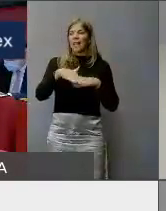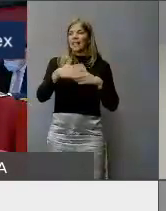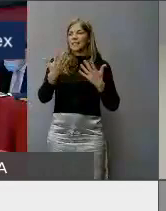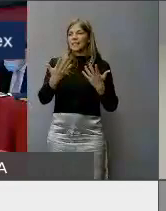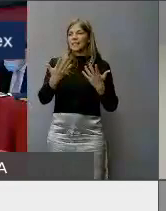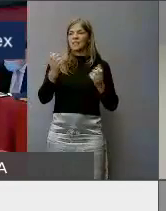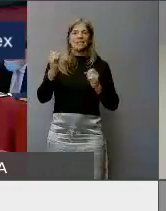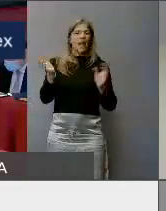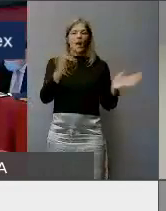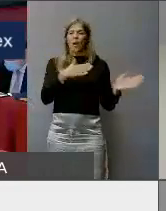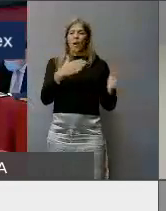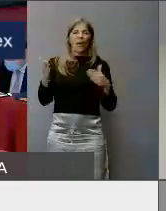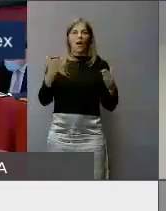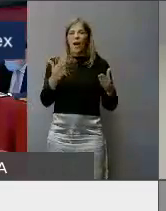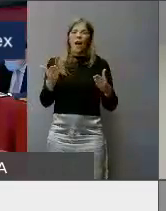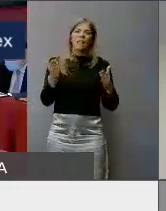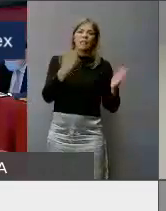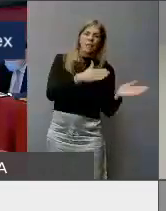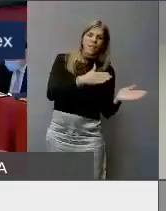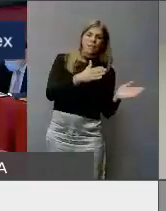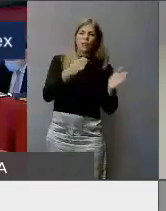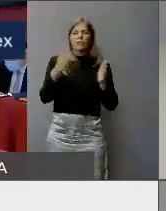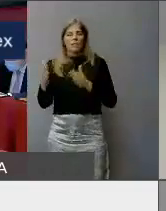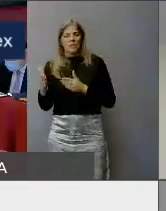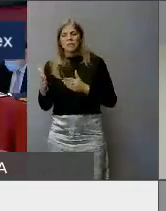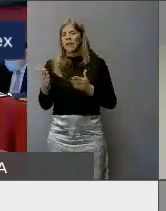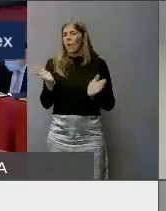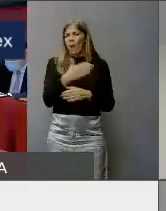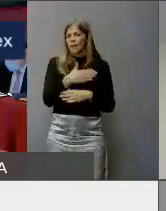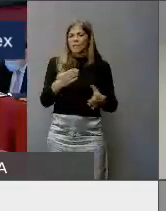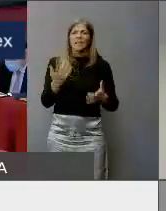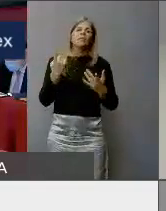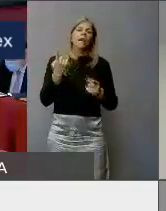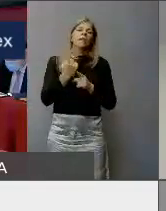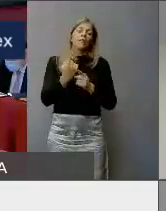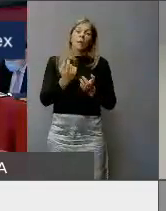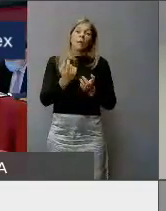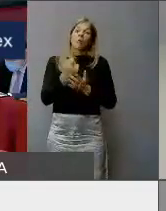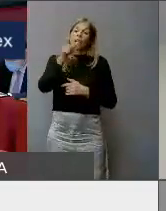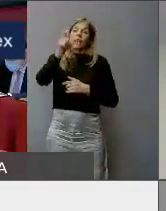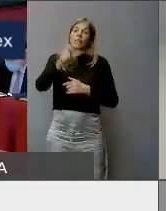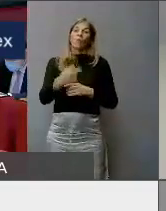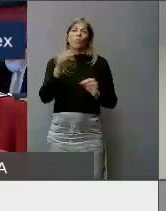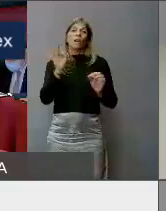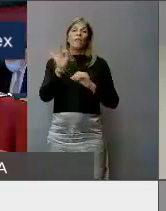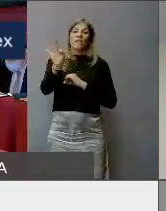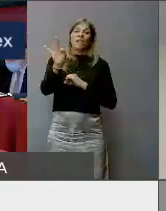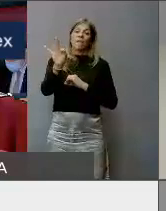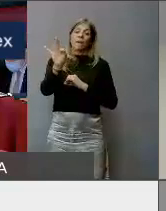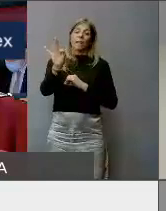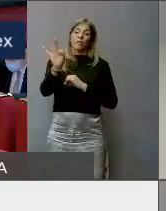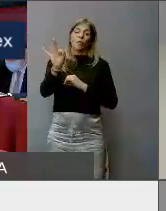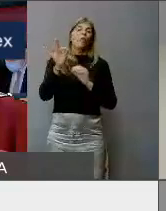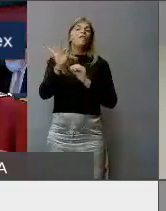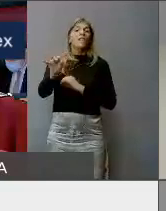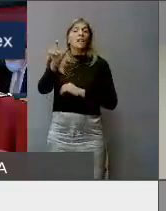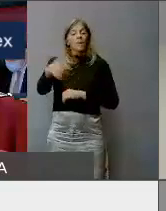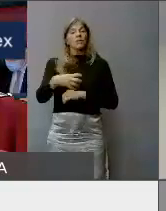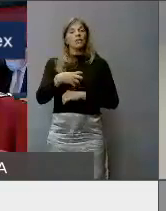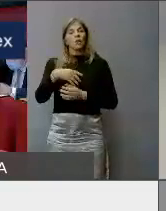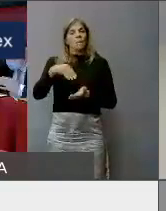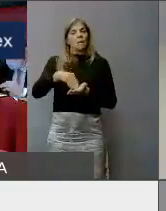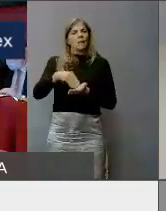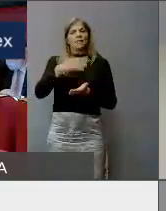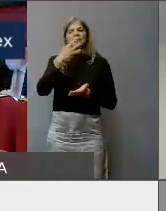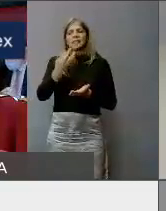trovare una collocazione che dà dignità alla alla delega del servizio sociale che è una delle deleghe fondamentali trasporti